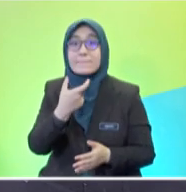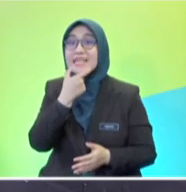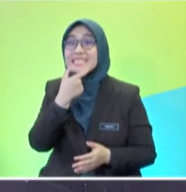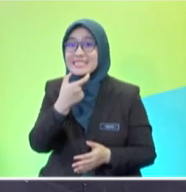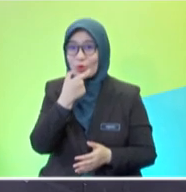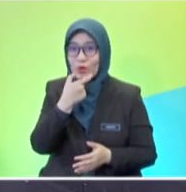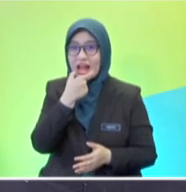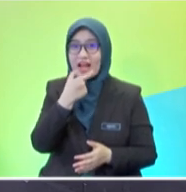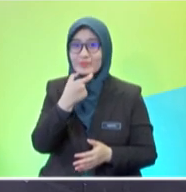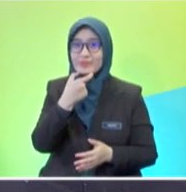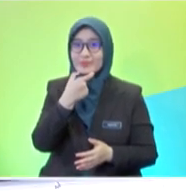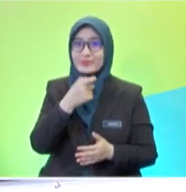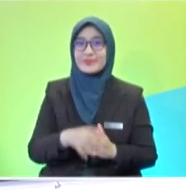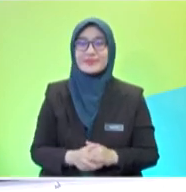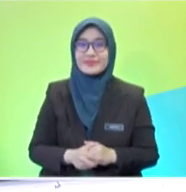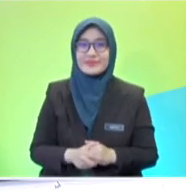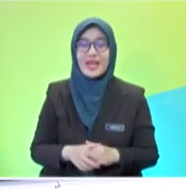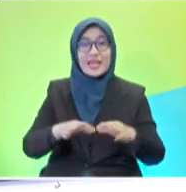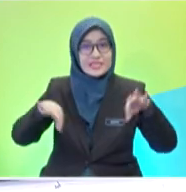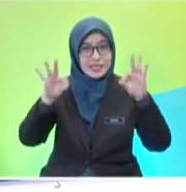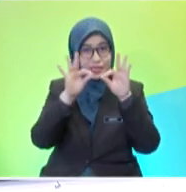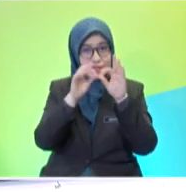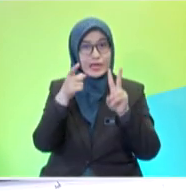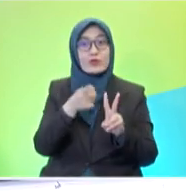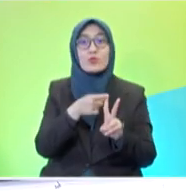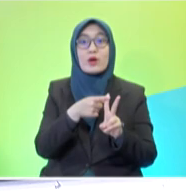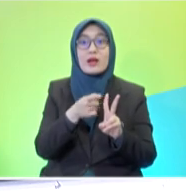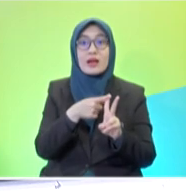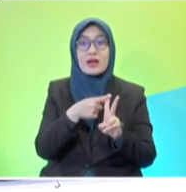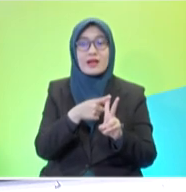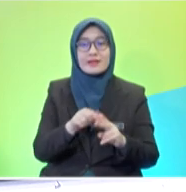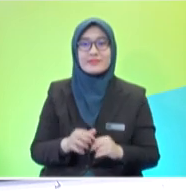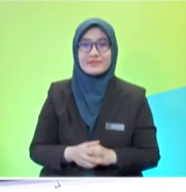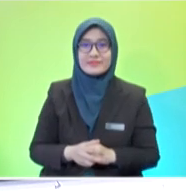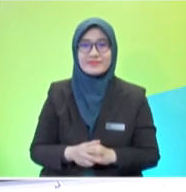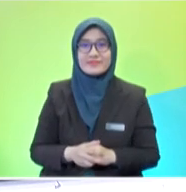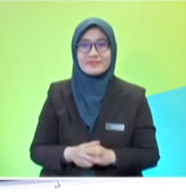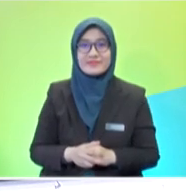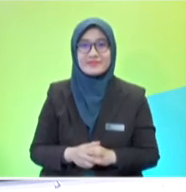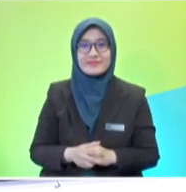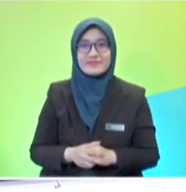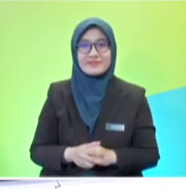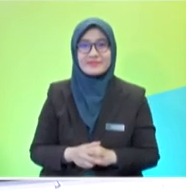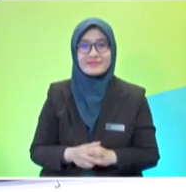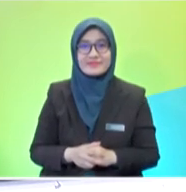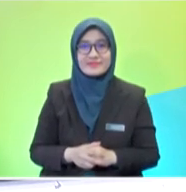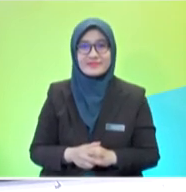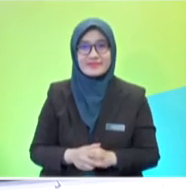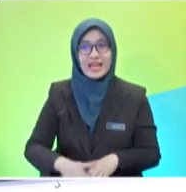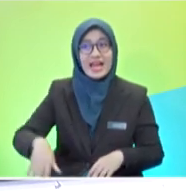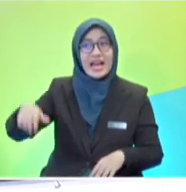jadinya ini adalah situasi yang kedua di mana situasi ini melibatkan kanak-kanak bernama